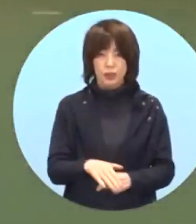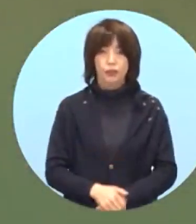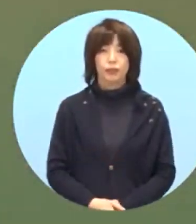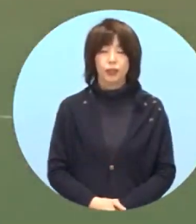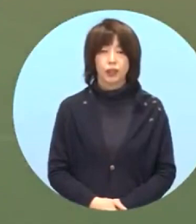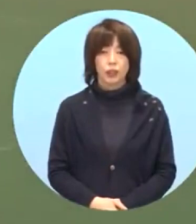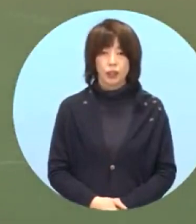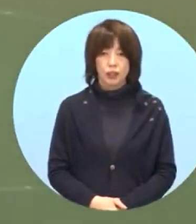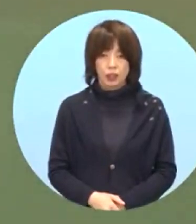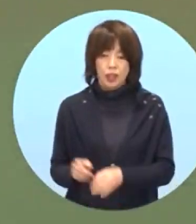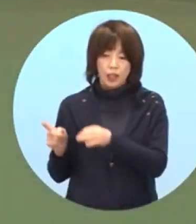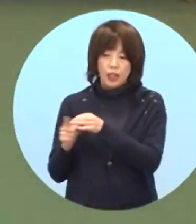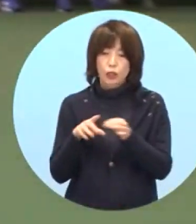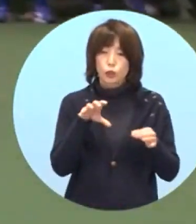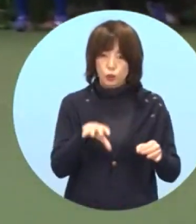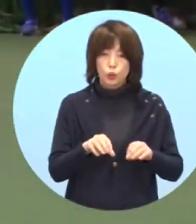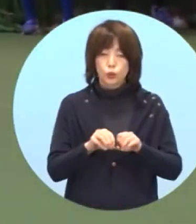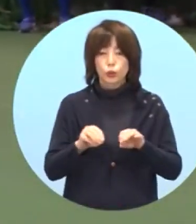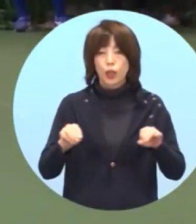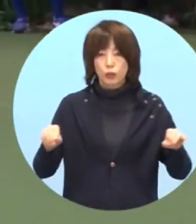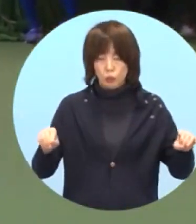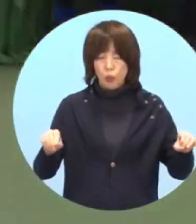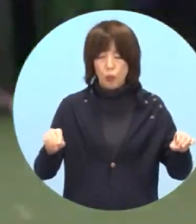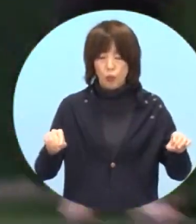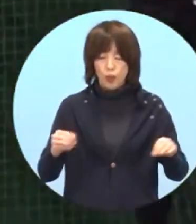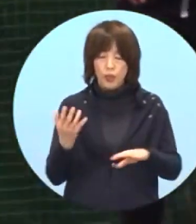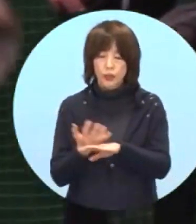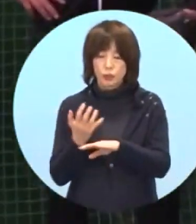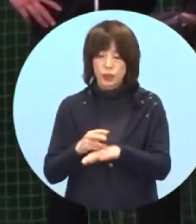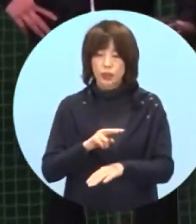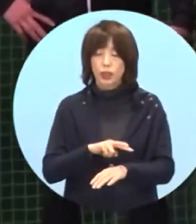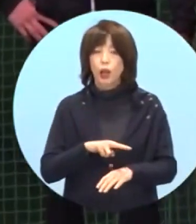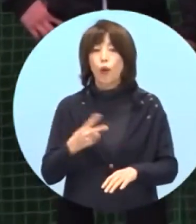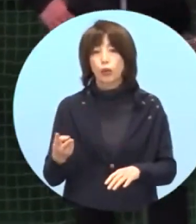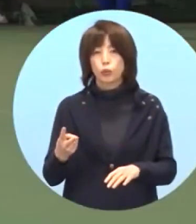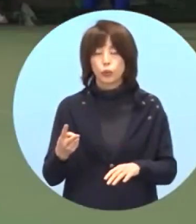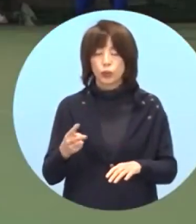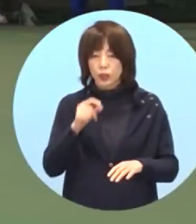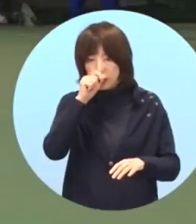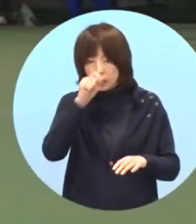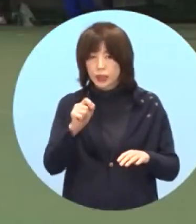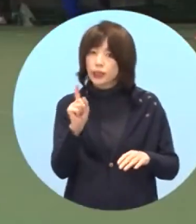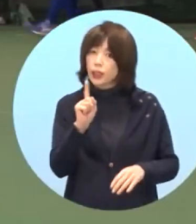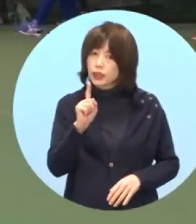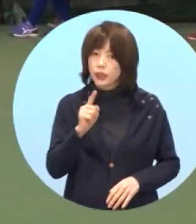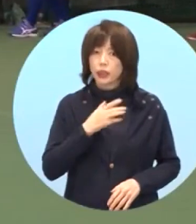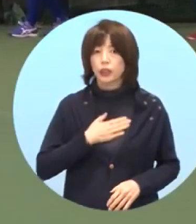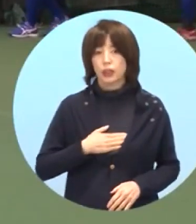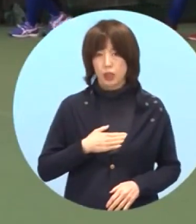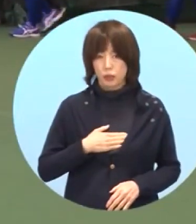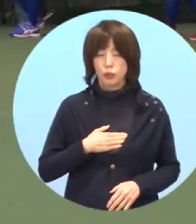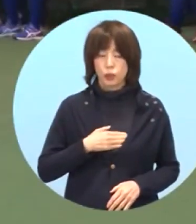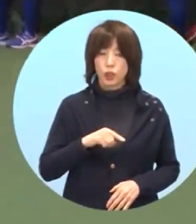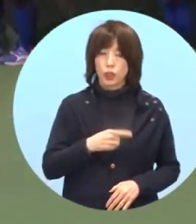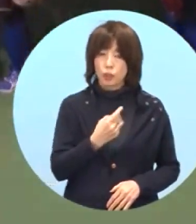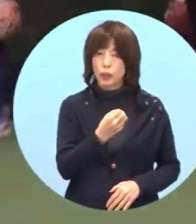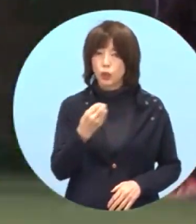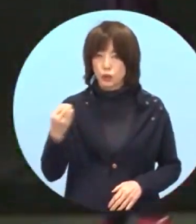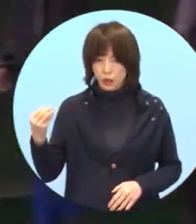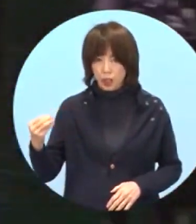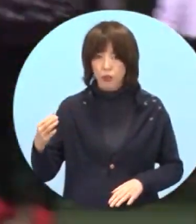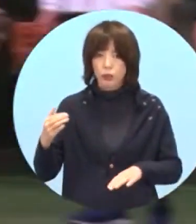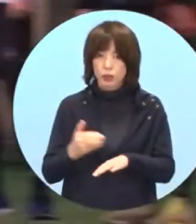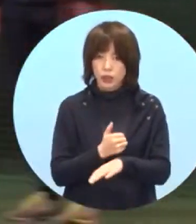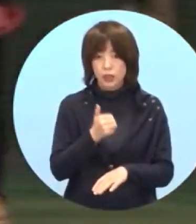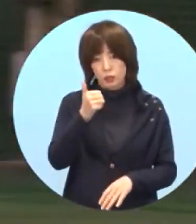金沢市民野球場のグラウンドが人工芝になることのメリットを最もよく知る、石川ミリオンスターズの楠